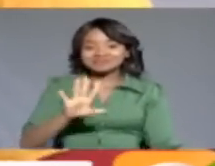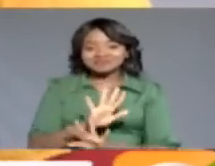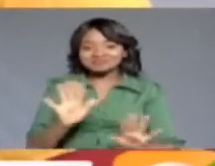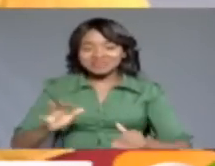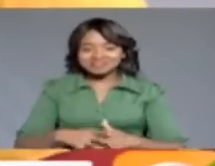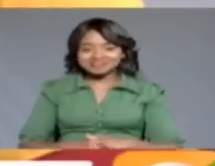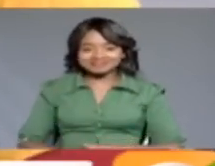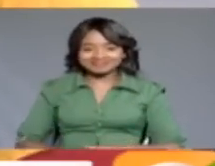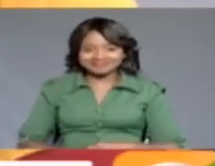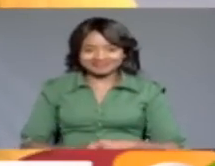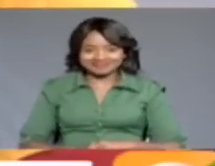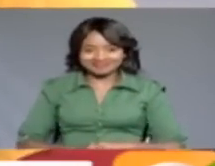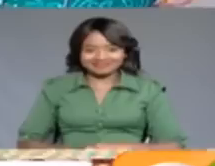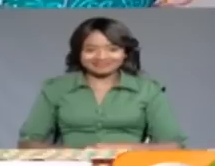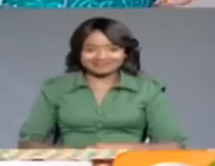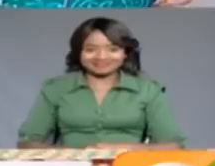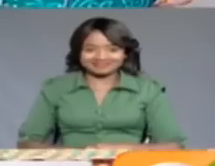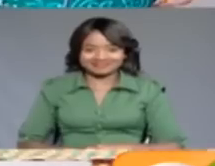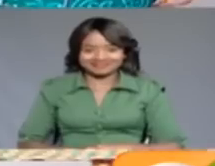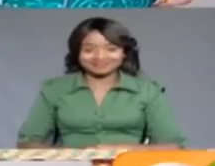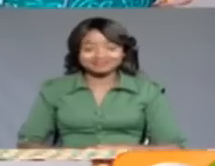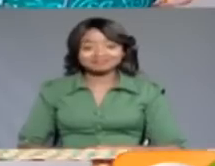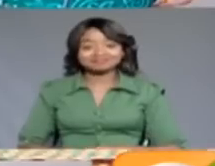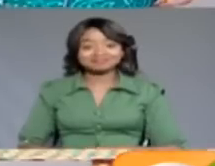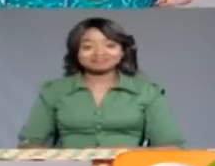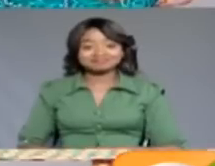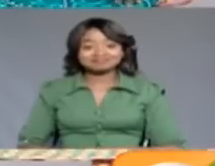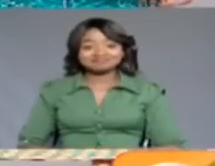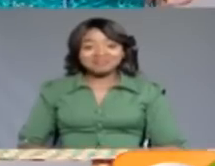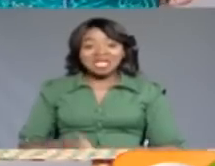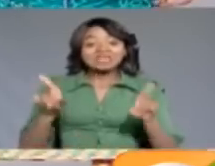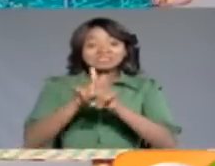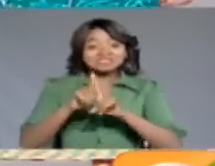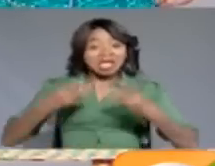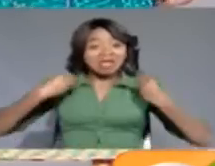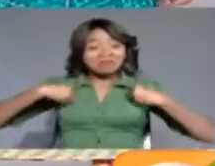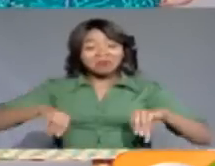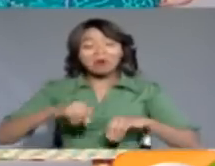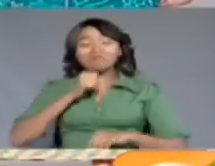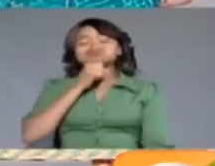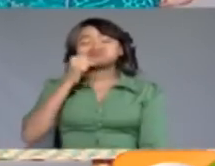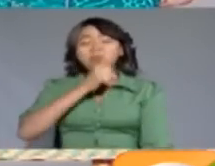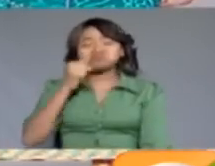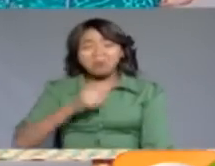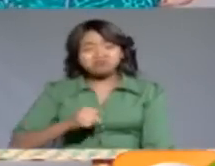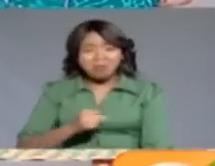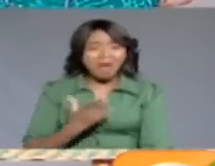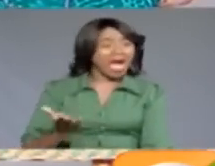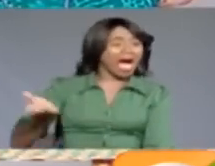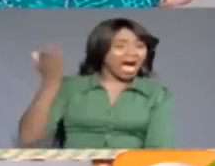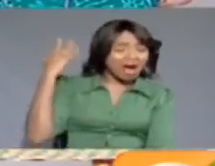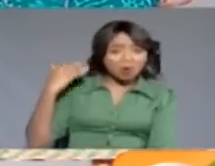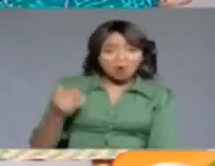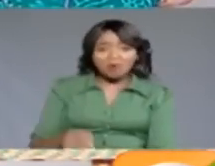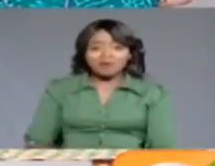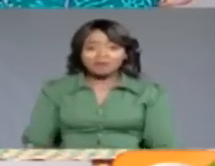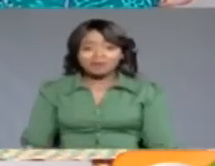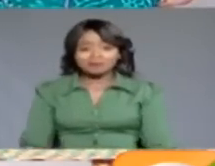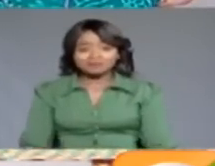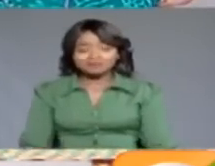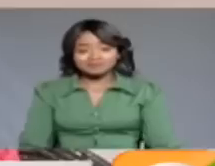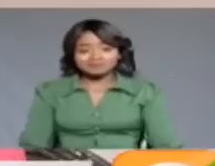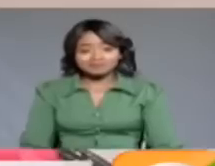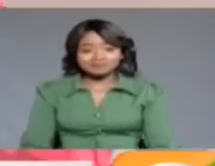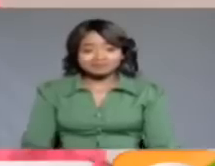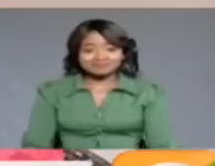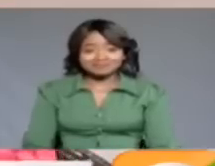sasa. Unaona hizo ndo nguo anavaa. Lakini tosha. Vitenge vizuri nilivyomnunulia, madera mazuri nilimnunulia havai.